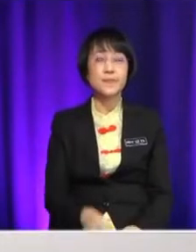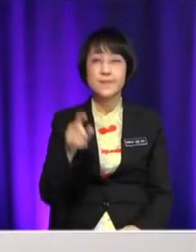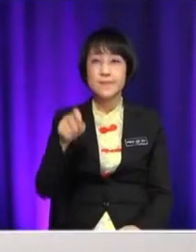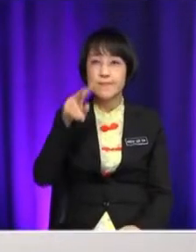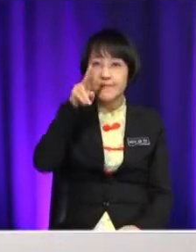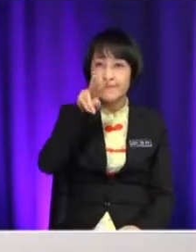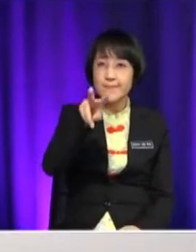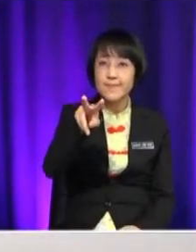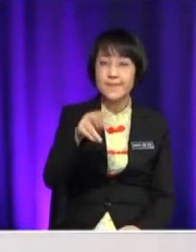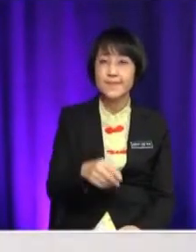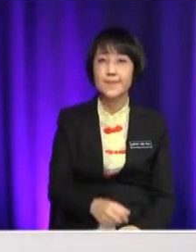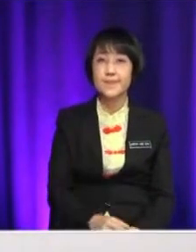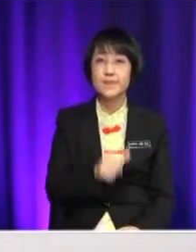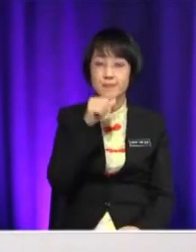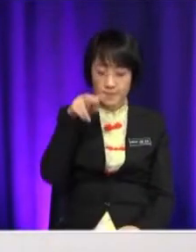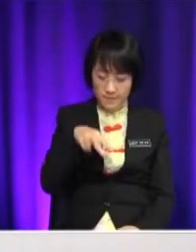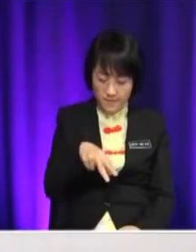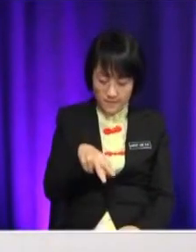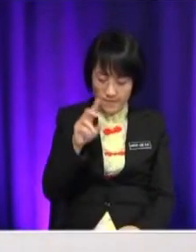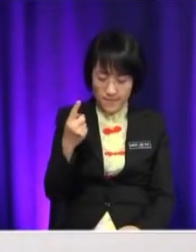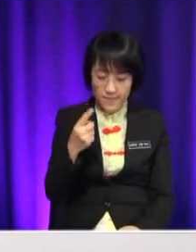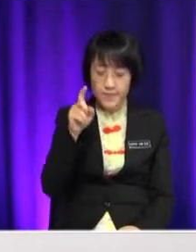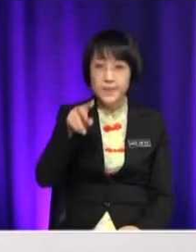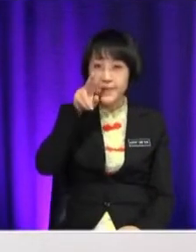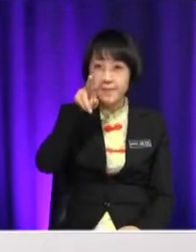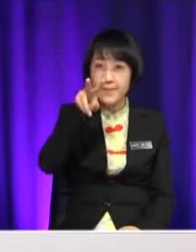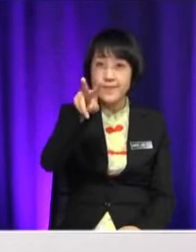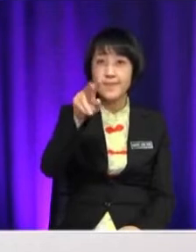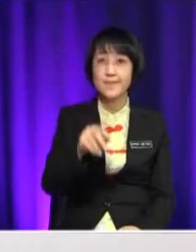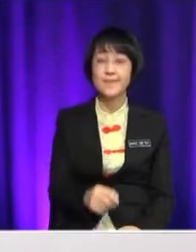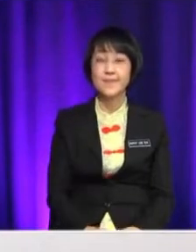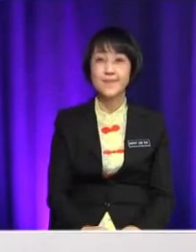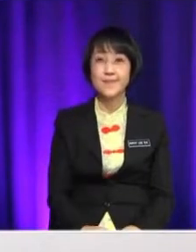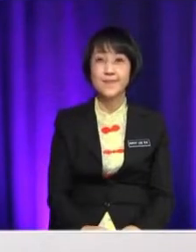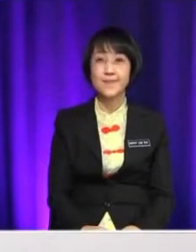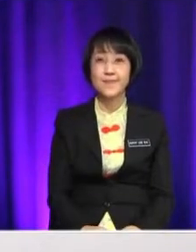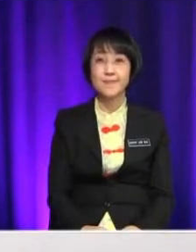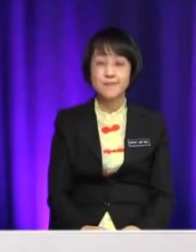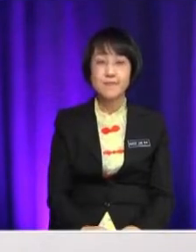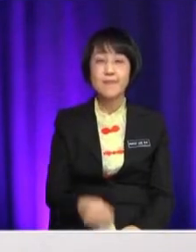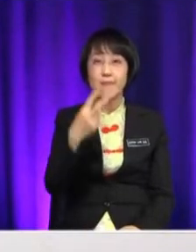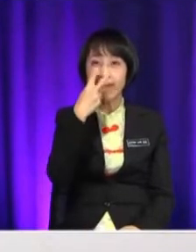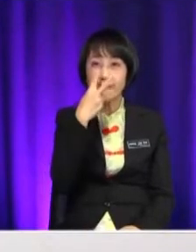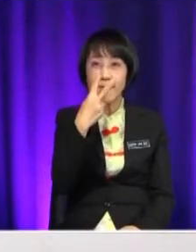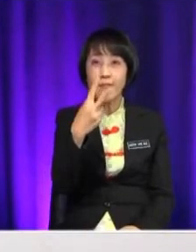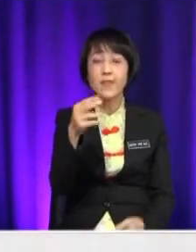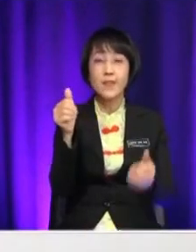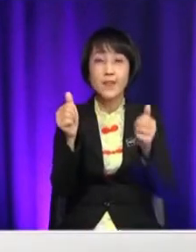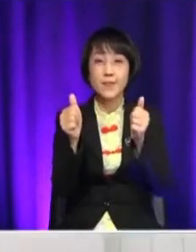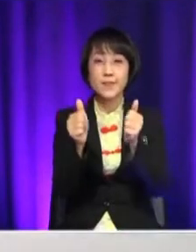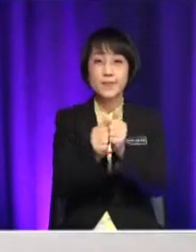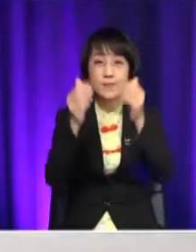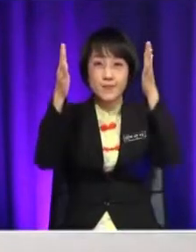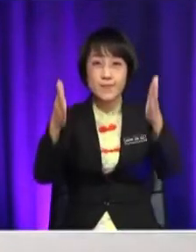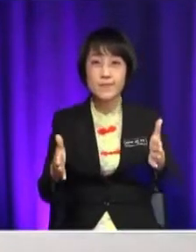eye contact dengan izin lah kan. Ataupun ni mata kita ni mesti ada komunikasi dengan audien. Kita